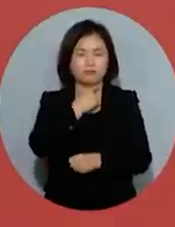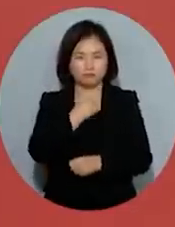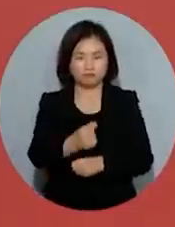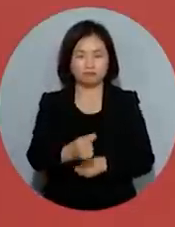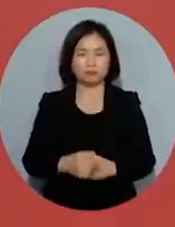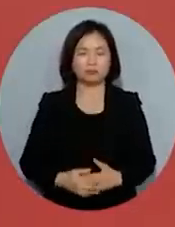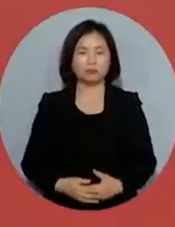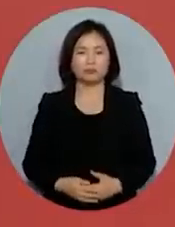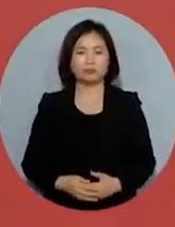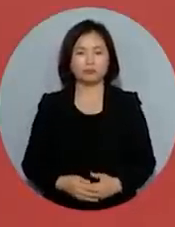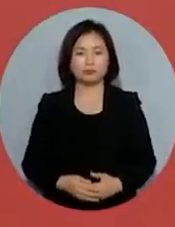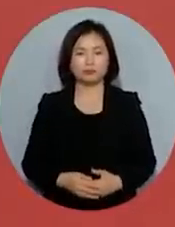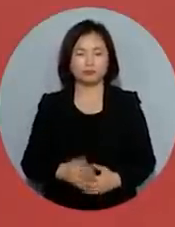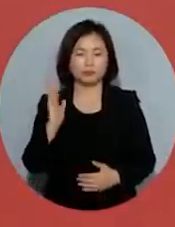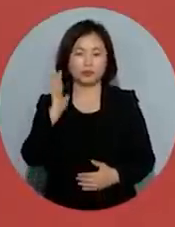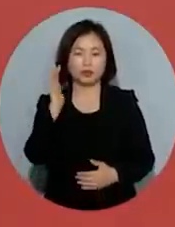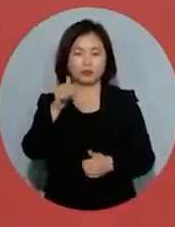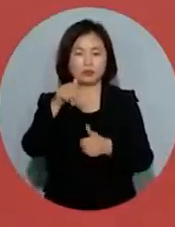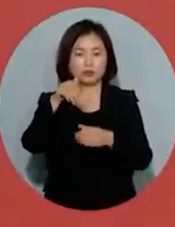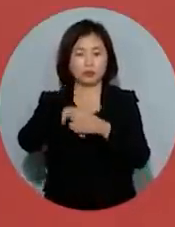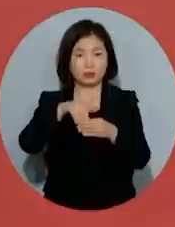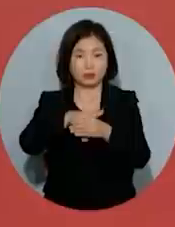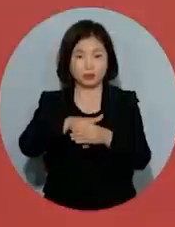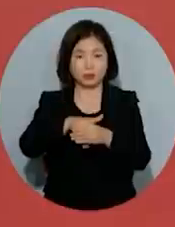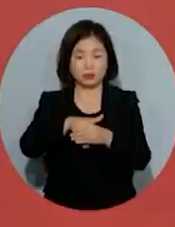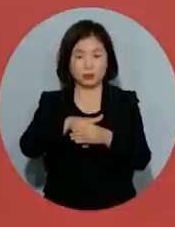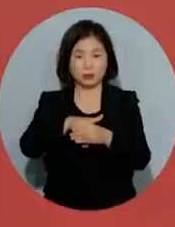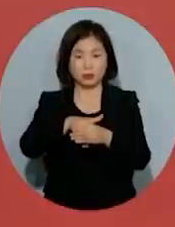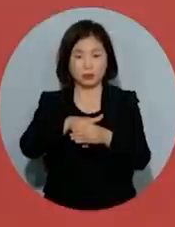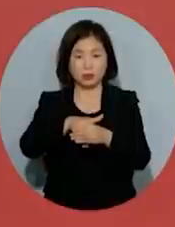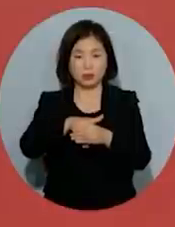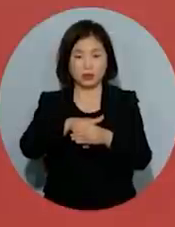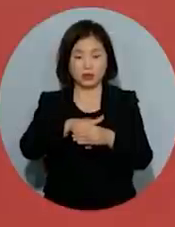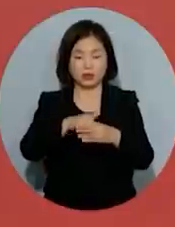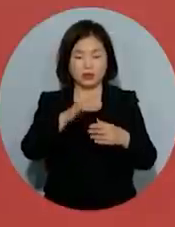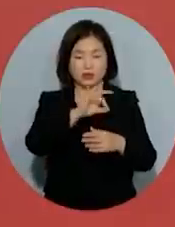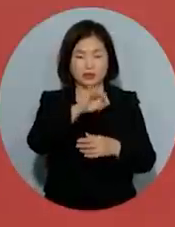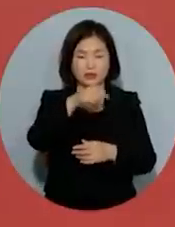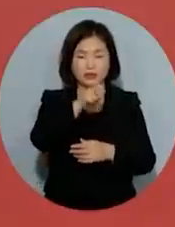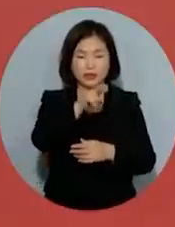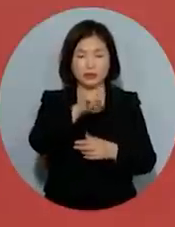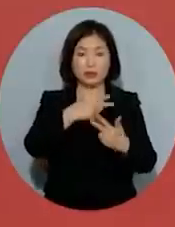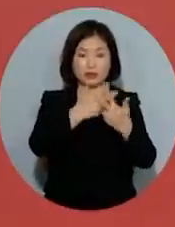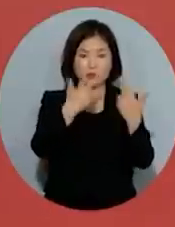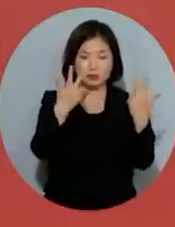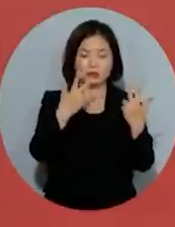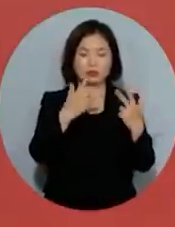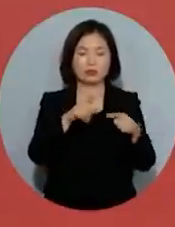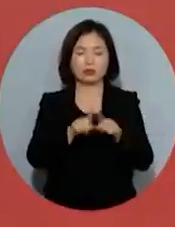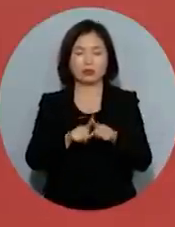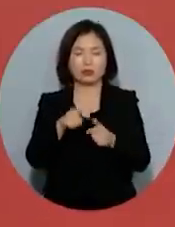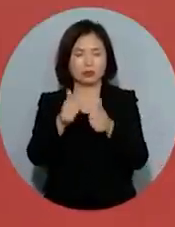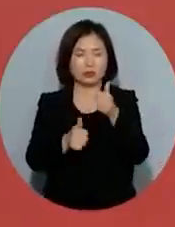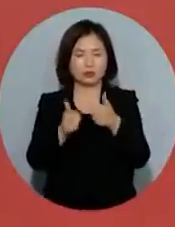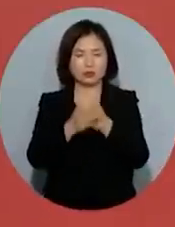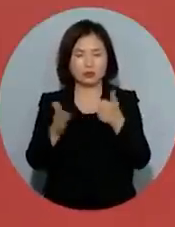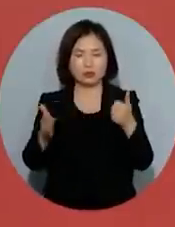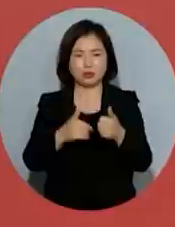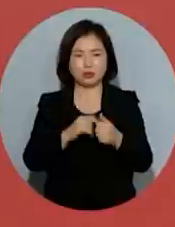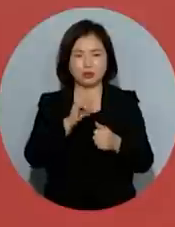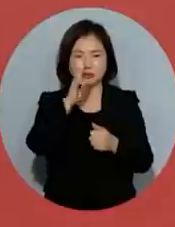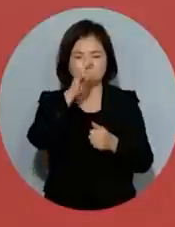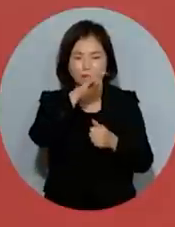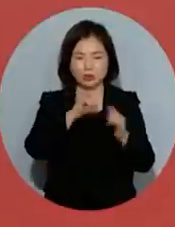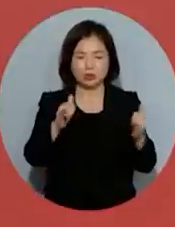하겠습니다. 대선은 이번 대선은 이재명 후보와 하는 대선이기 때문에 더러운 사람이